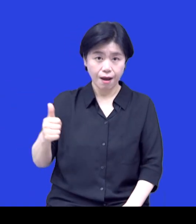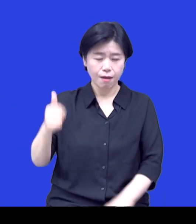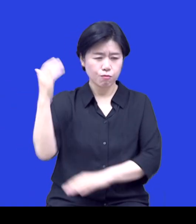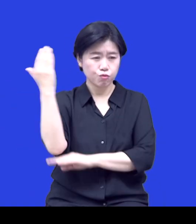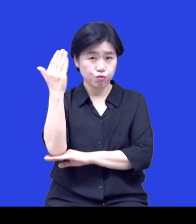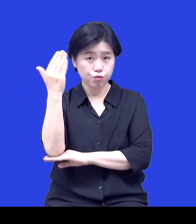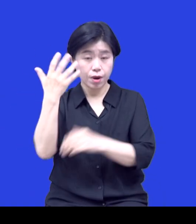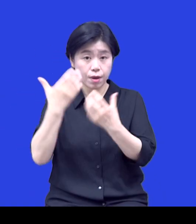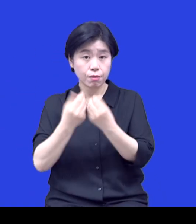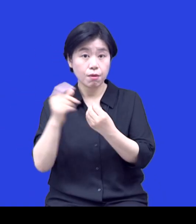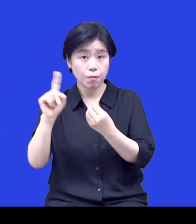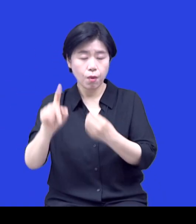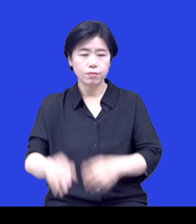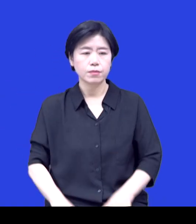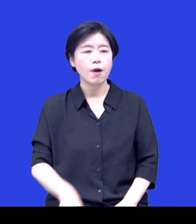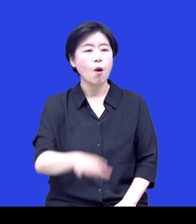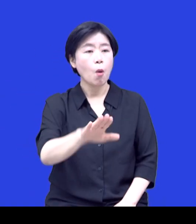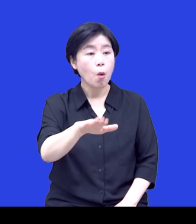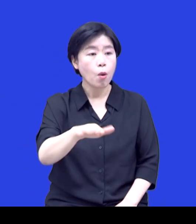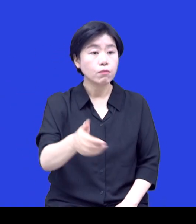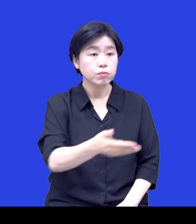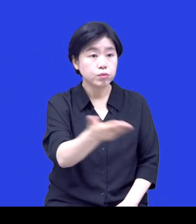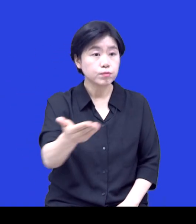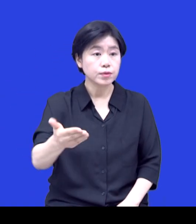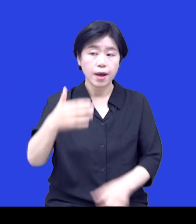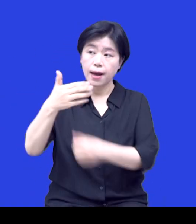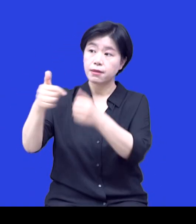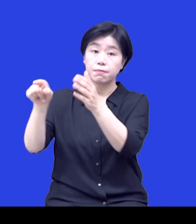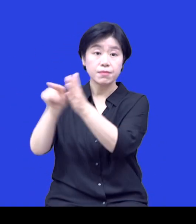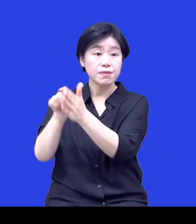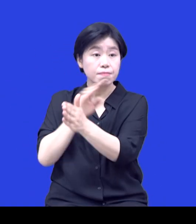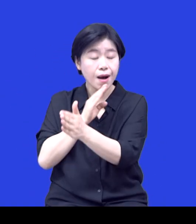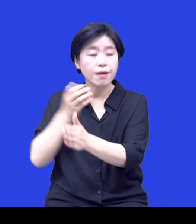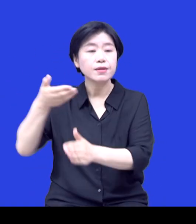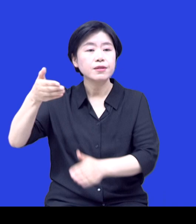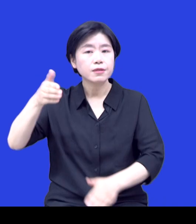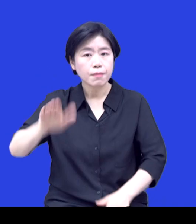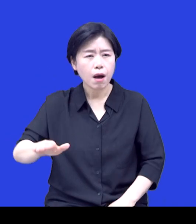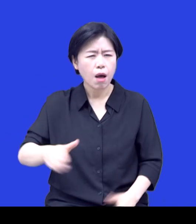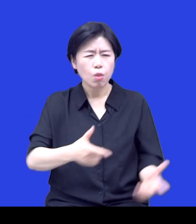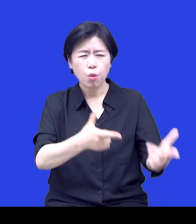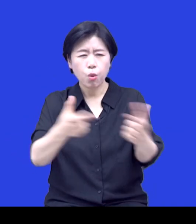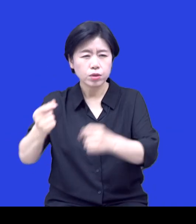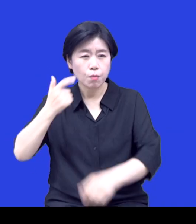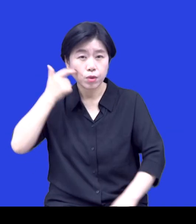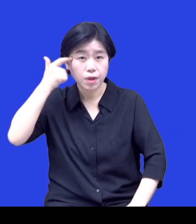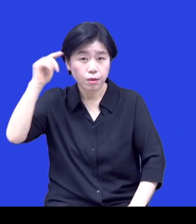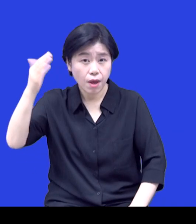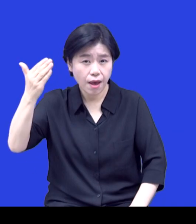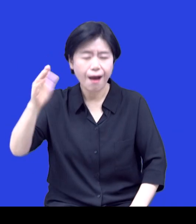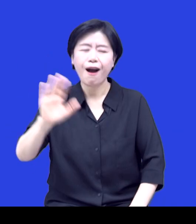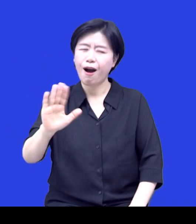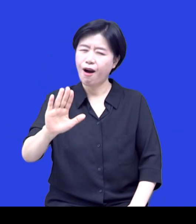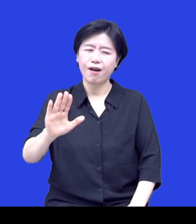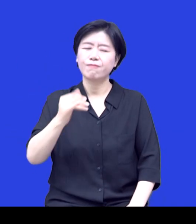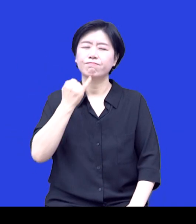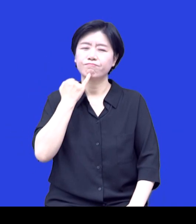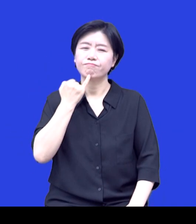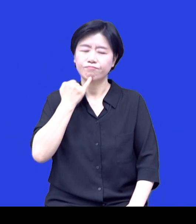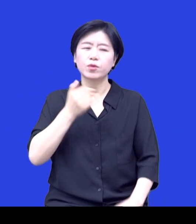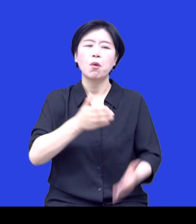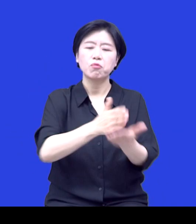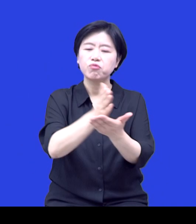되면 안 된다. 그러니까 이렇게 변호사도 되고 의사도 되고 각자의 영역에서 뛰면 된다. 내가 너무 좋아하는 말씀을 한 거예요. 이렇게.